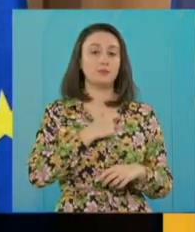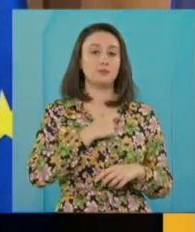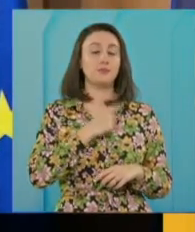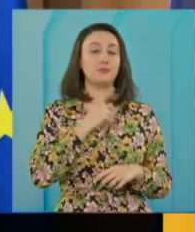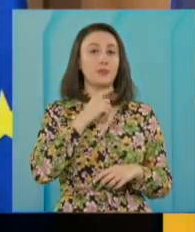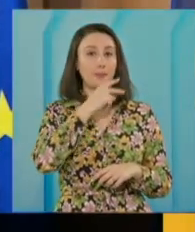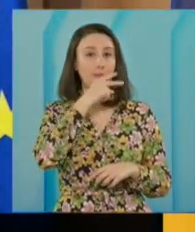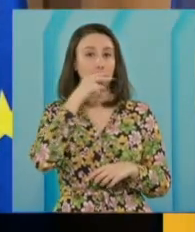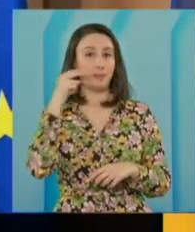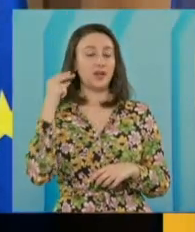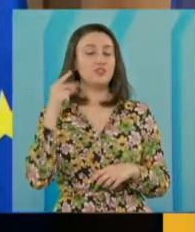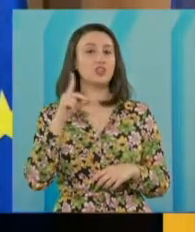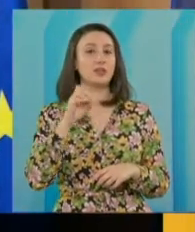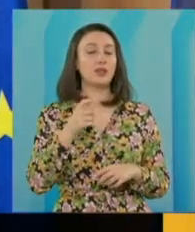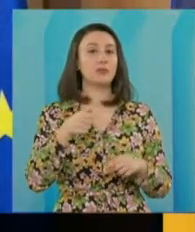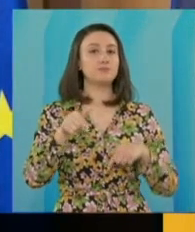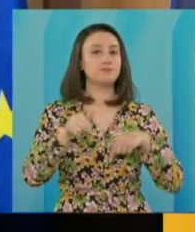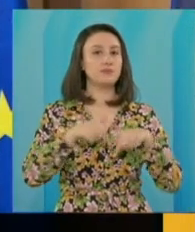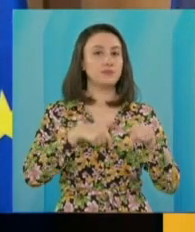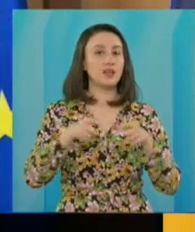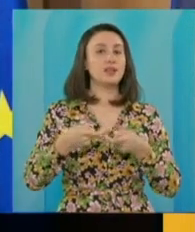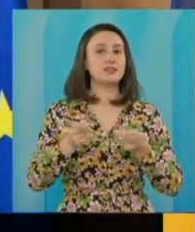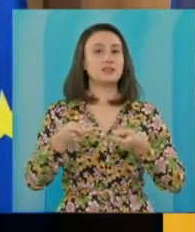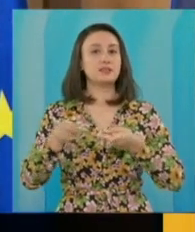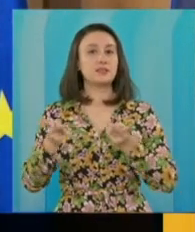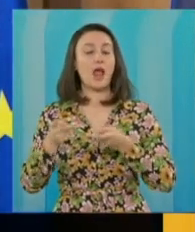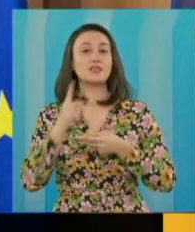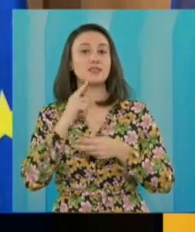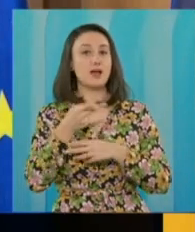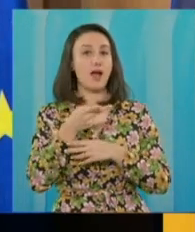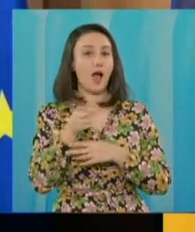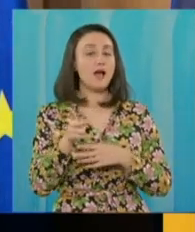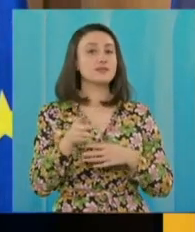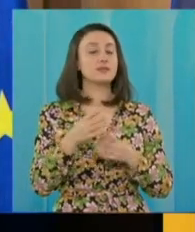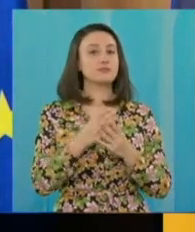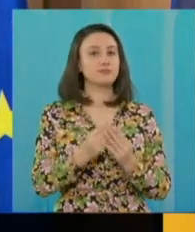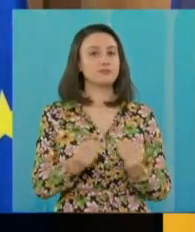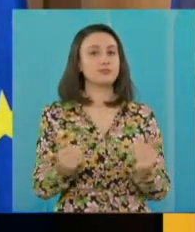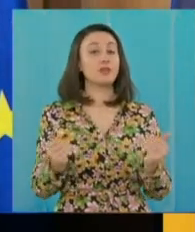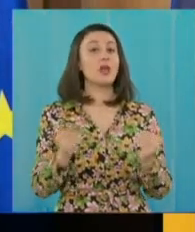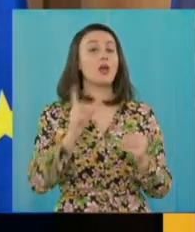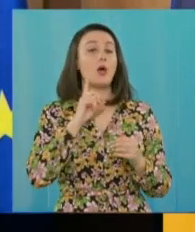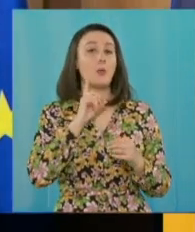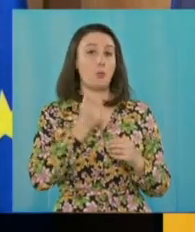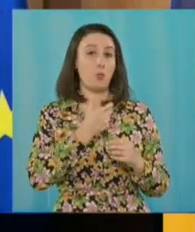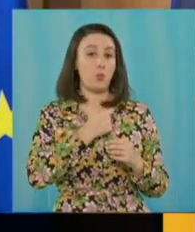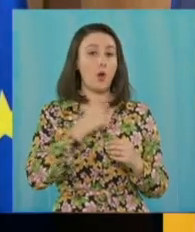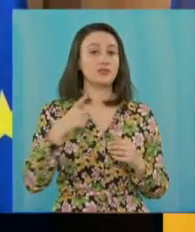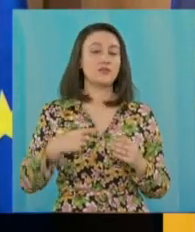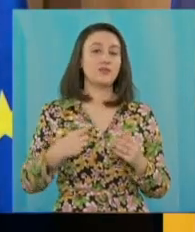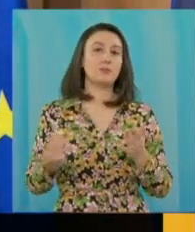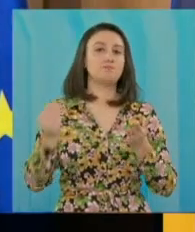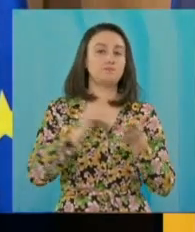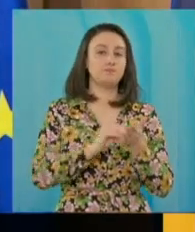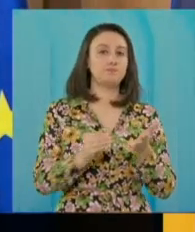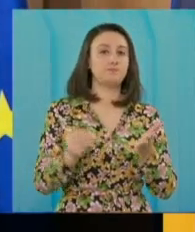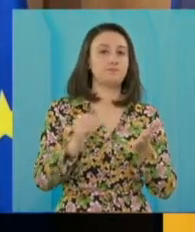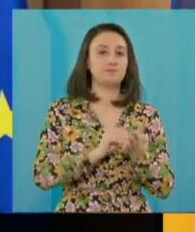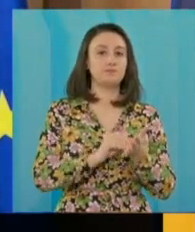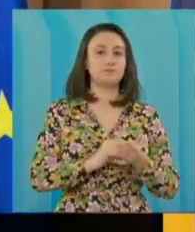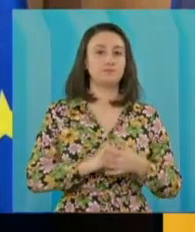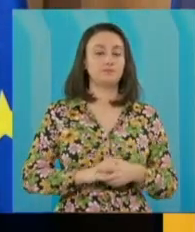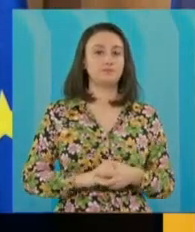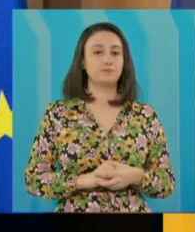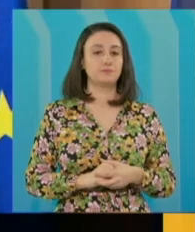beneficiem de tranzitul de gaz lichefiat care poate fi alimentat în